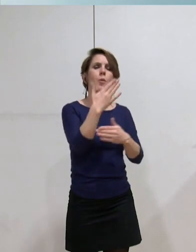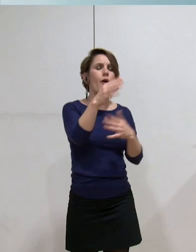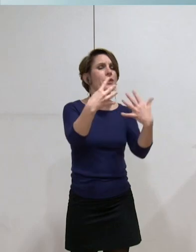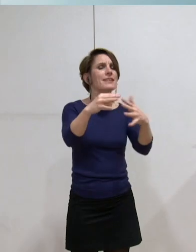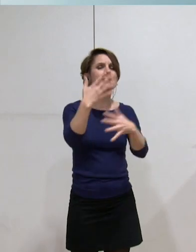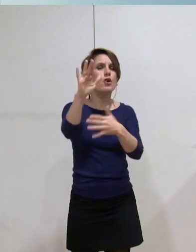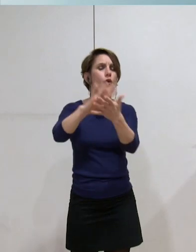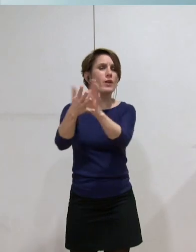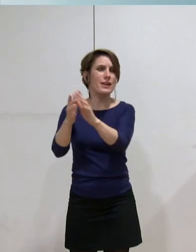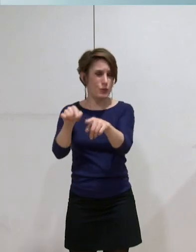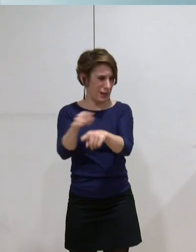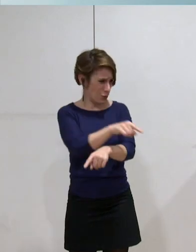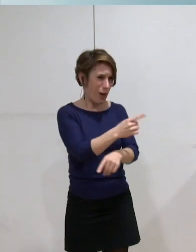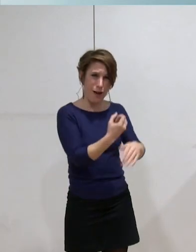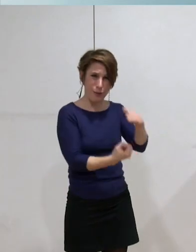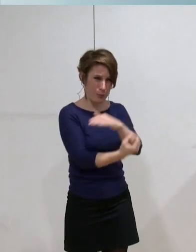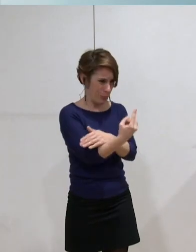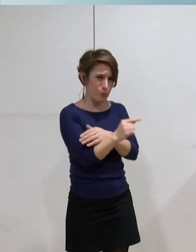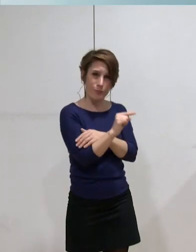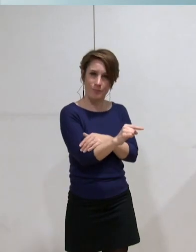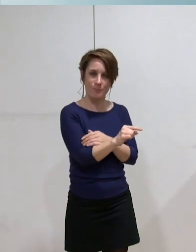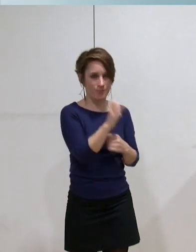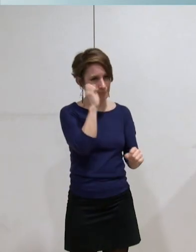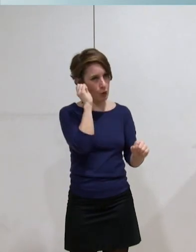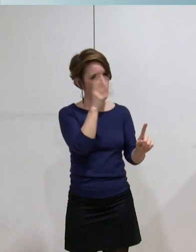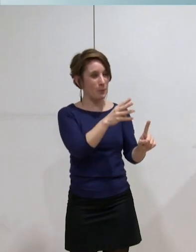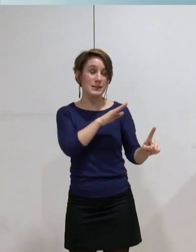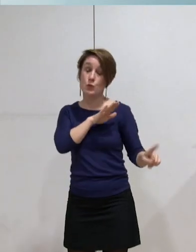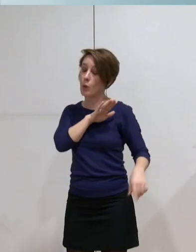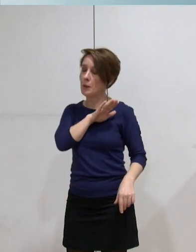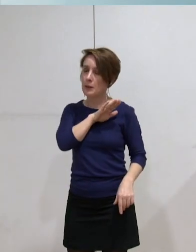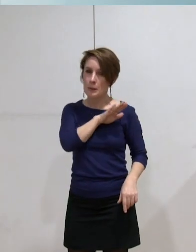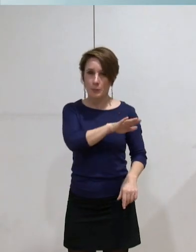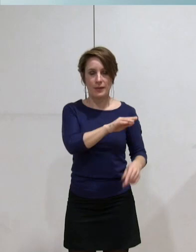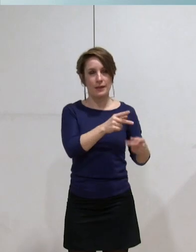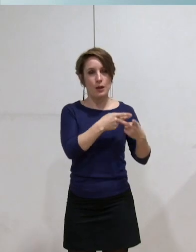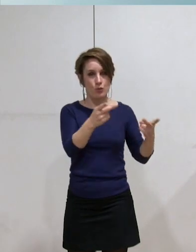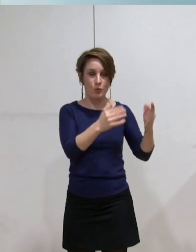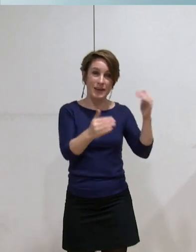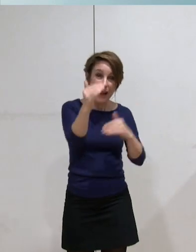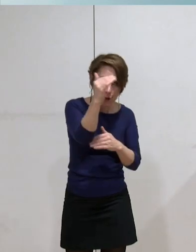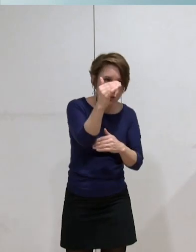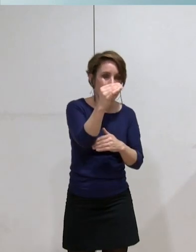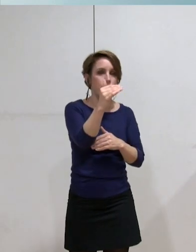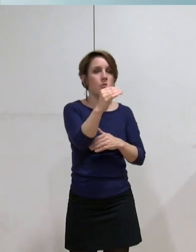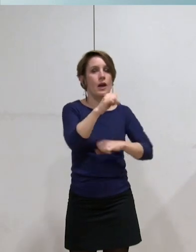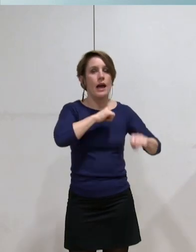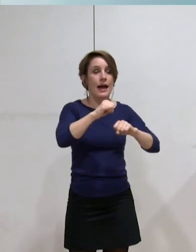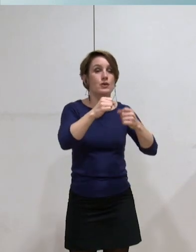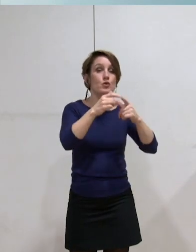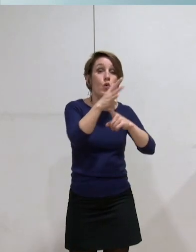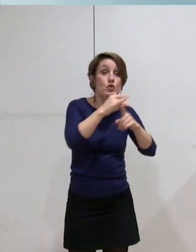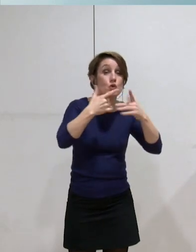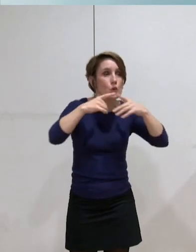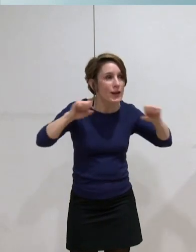assez différemment des 19 autres un certain nombre de missions à l'égard du public adulte des actions sociolinguistique par